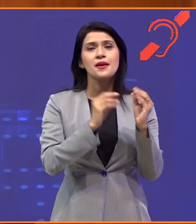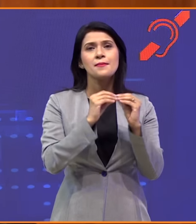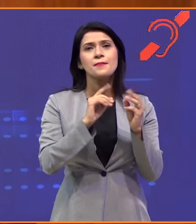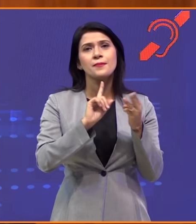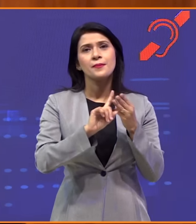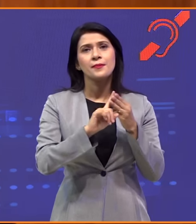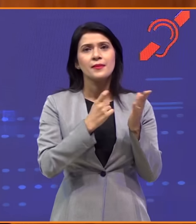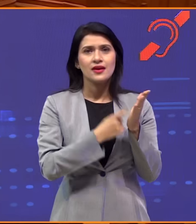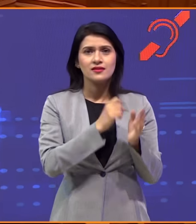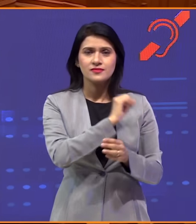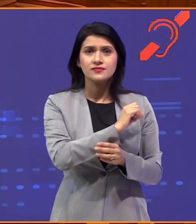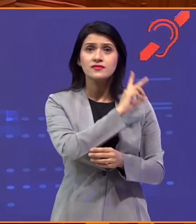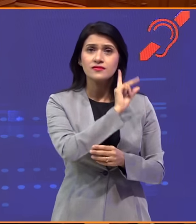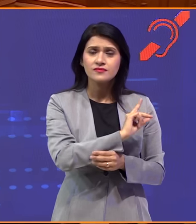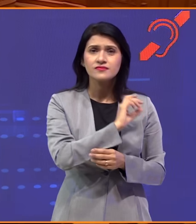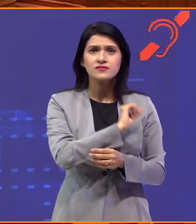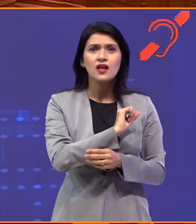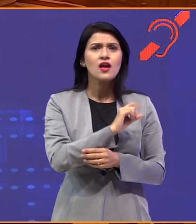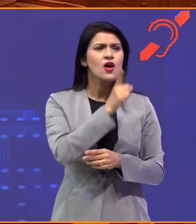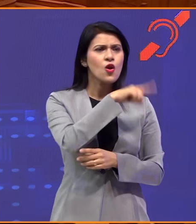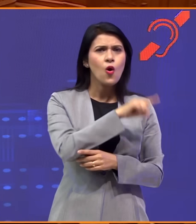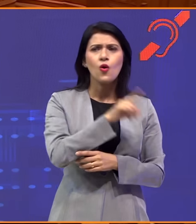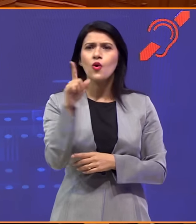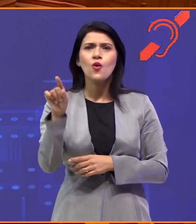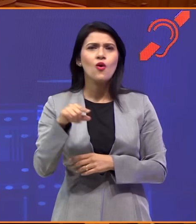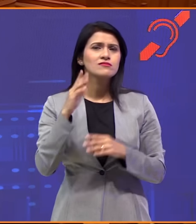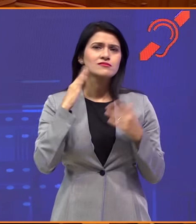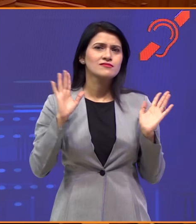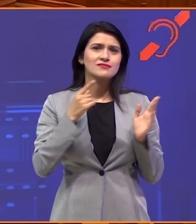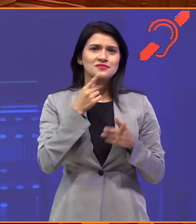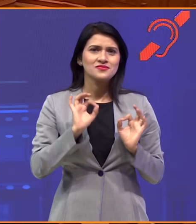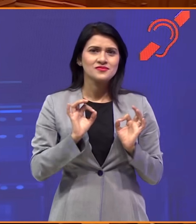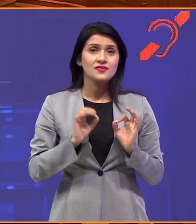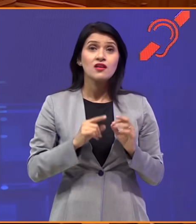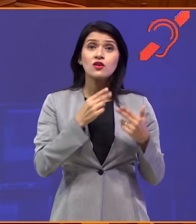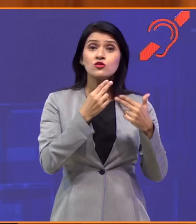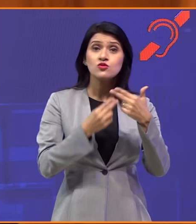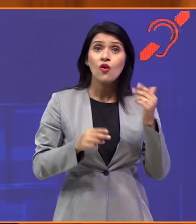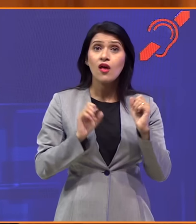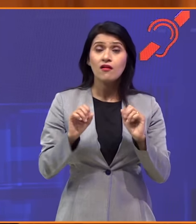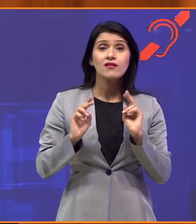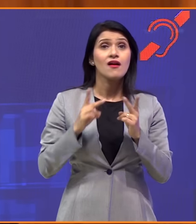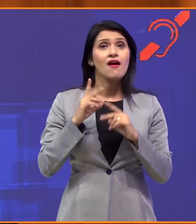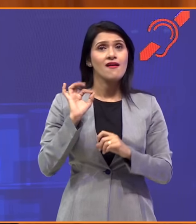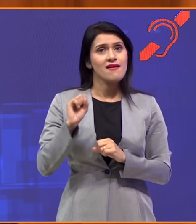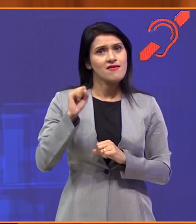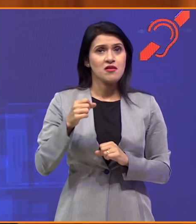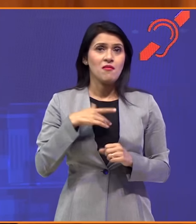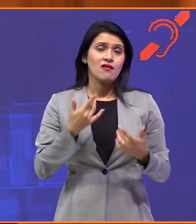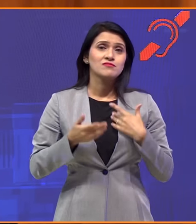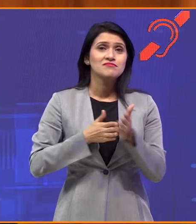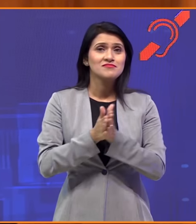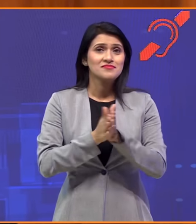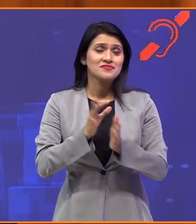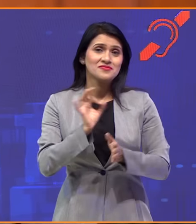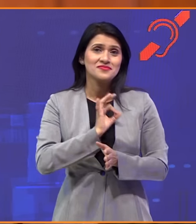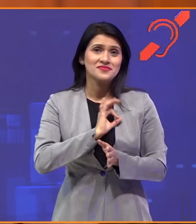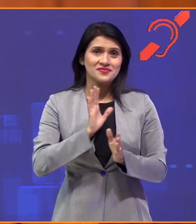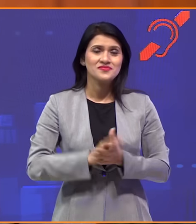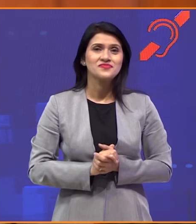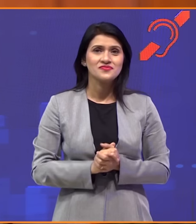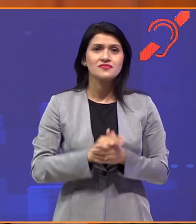थी इसमें सही कौन है गलत कौन है यह बोल पाना बड़ा मुश्किल था इस तरह के रोल्स जब मुझे मिलते थे तो बहुत मजा आता था उनको करने में भी तो